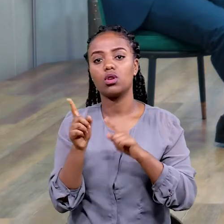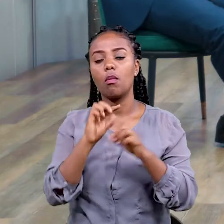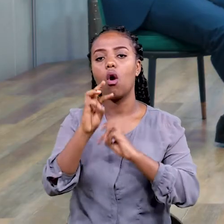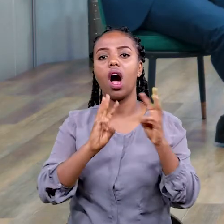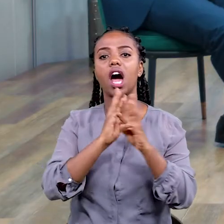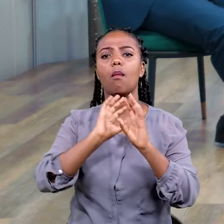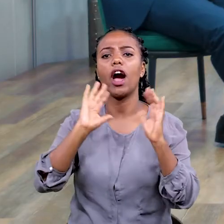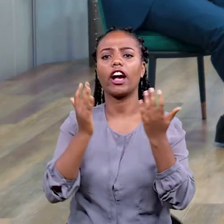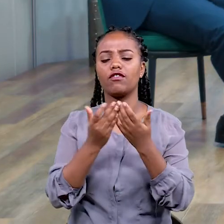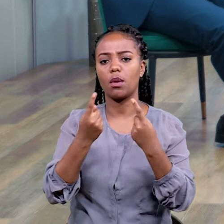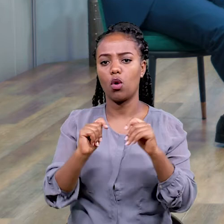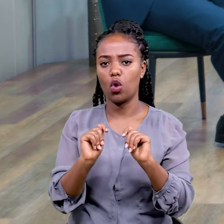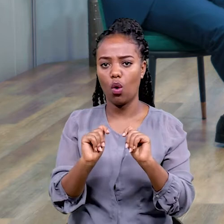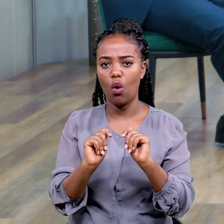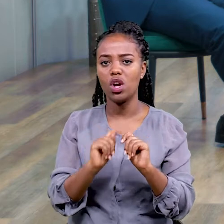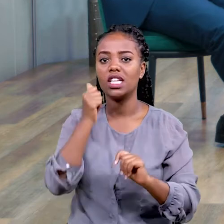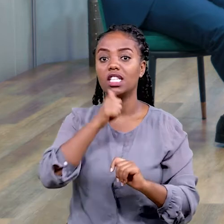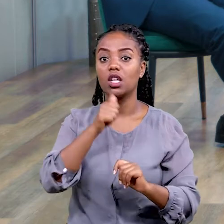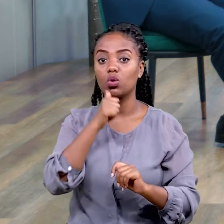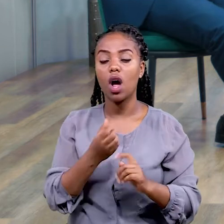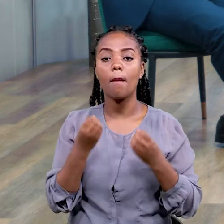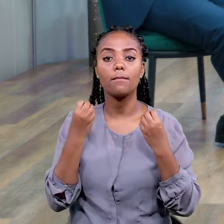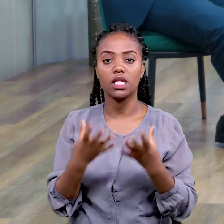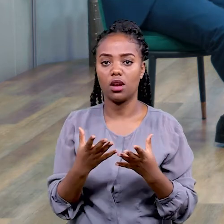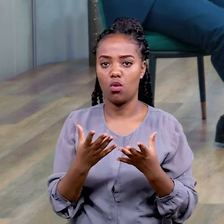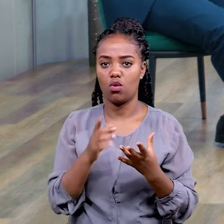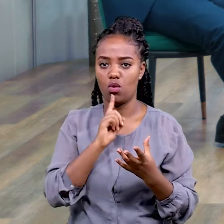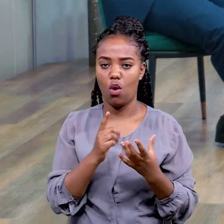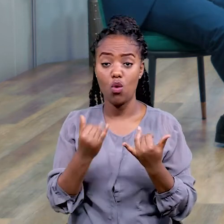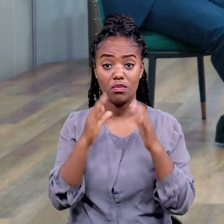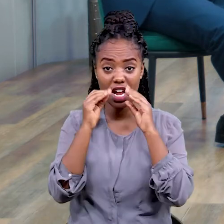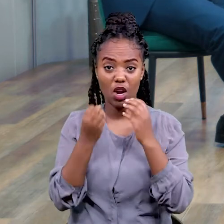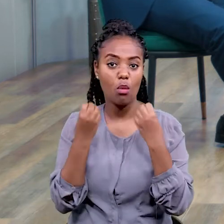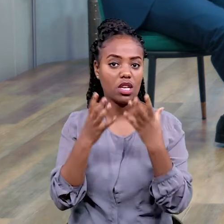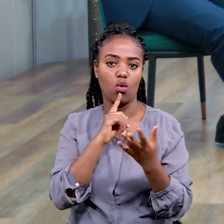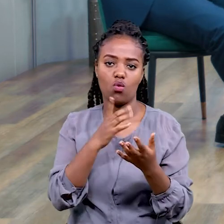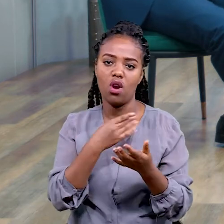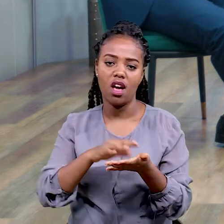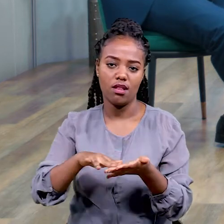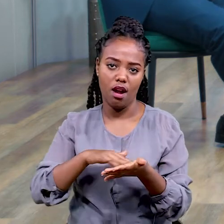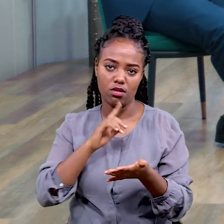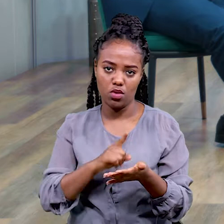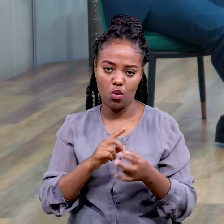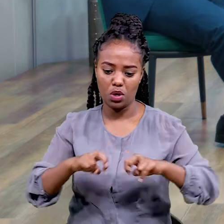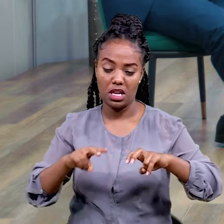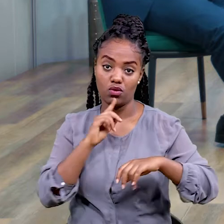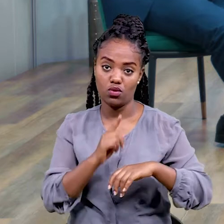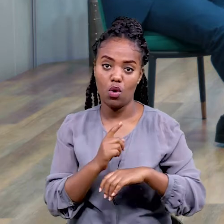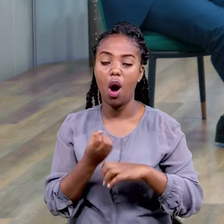ዓለም አቀፍ ተሞክሮ የሚያሳየው ሴቶች አብዛኛውን አሁንም የምናገረው አብዛኛውን በሚል ነው እና ጥናት ነው አብዛኛውን